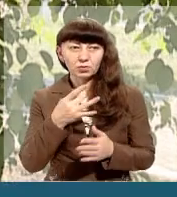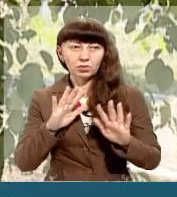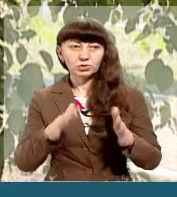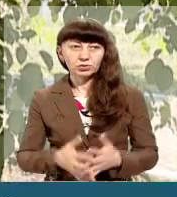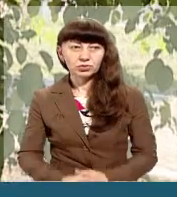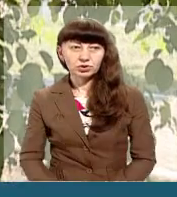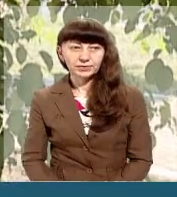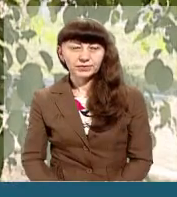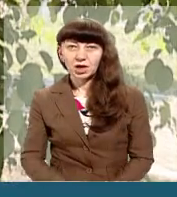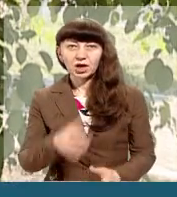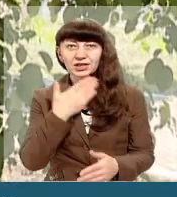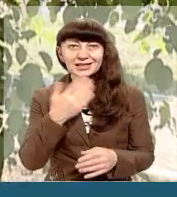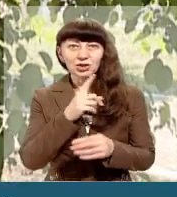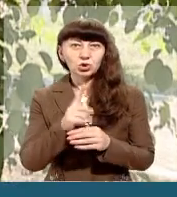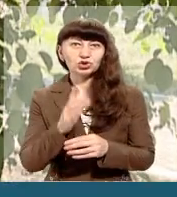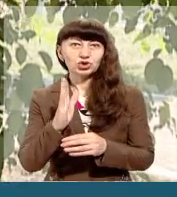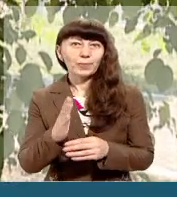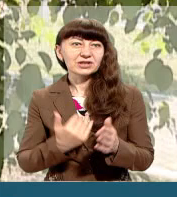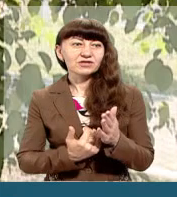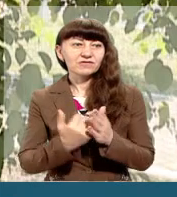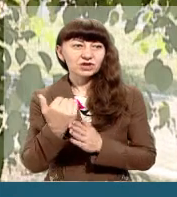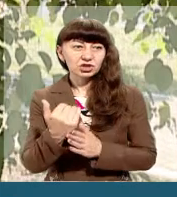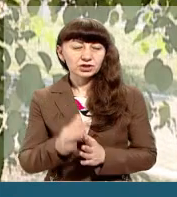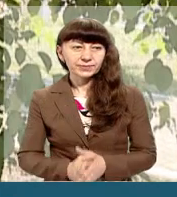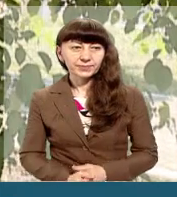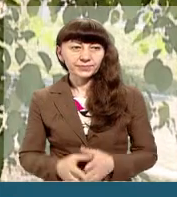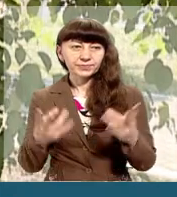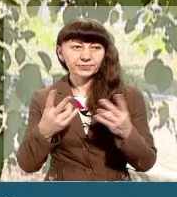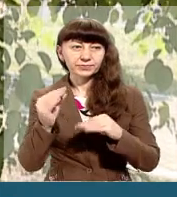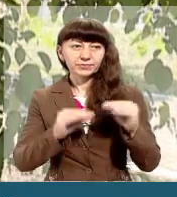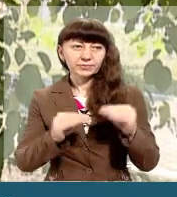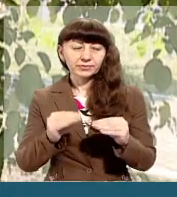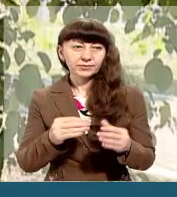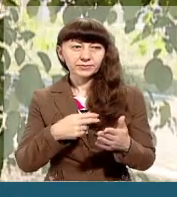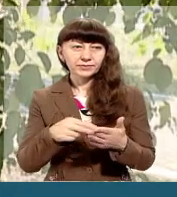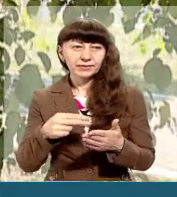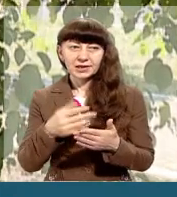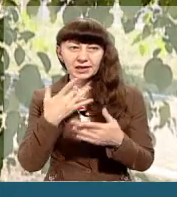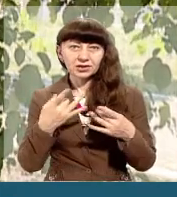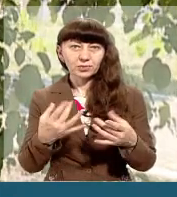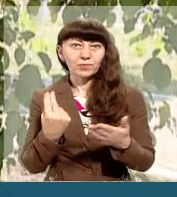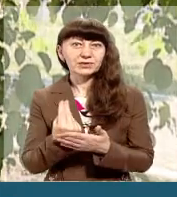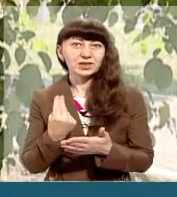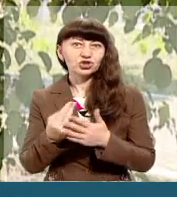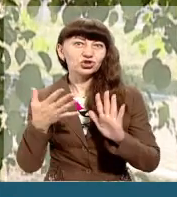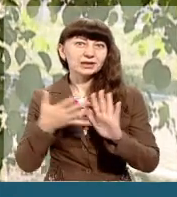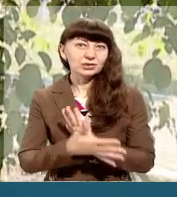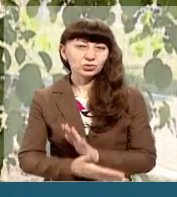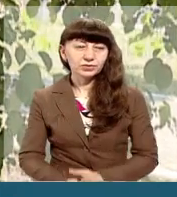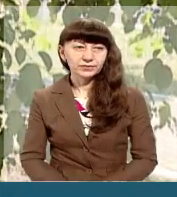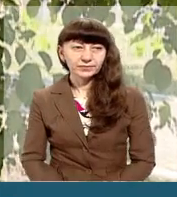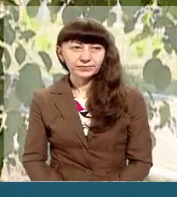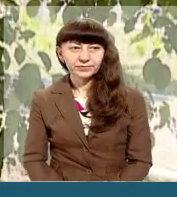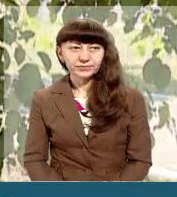не имеет права их превышать. Также закуп и настройка необходимого оборудования, оно не требует больших материальных затрат, и